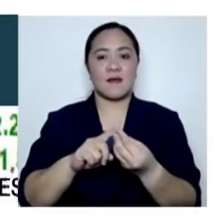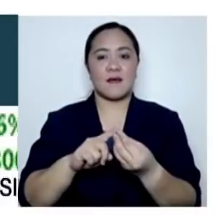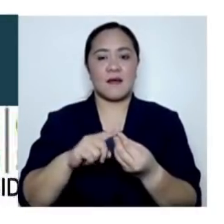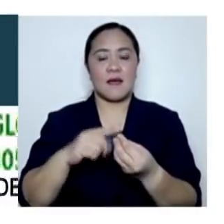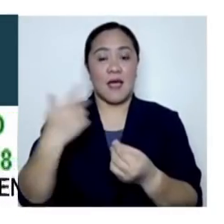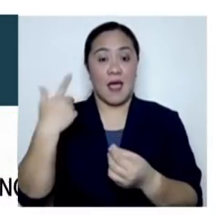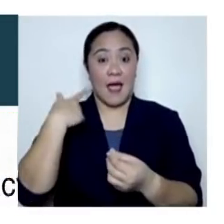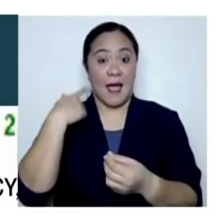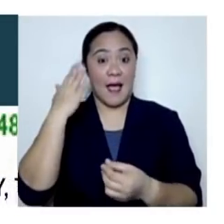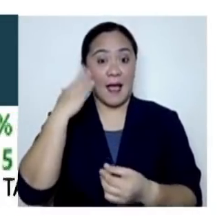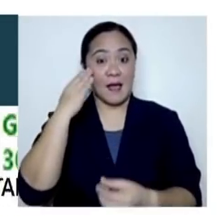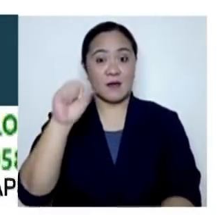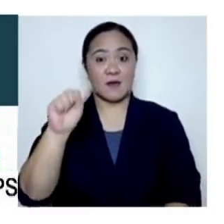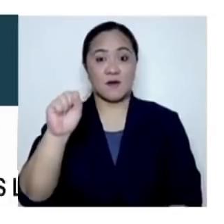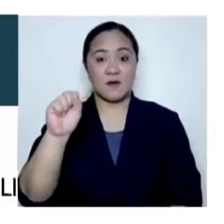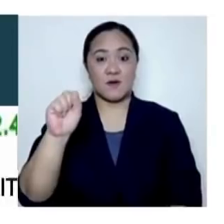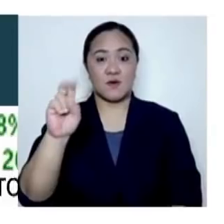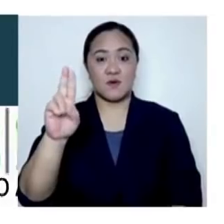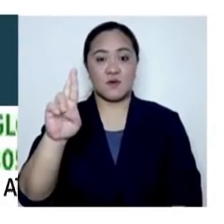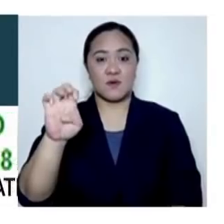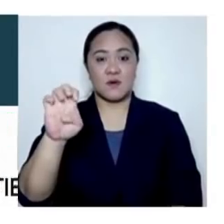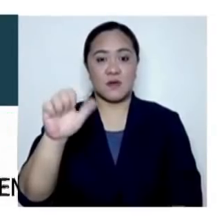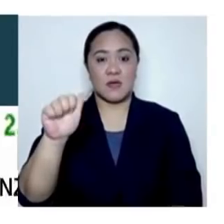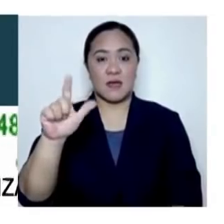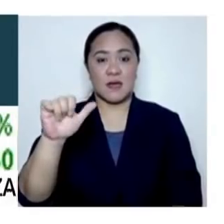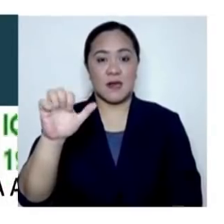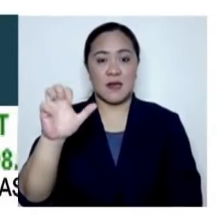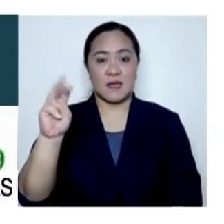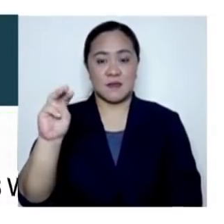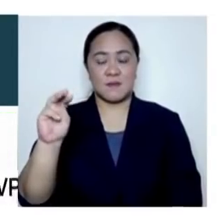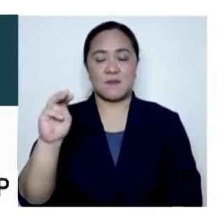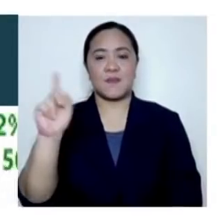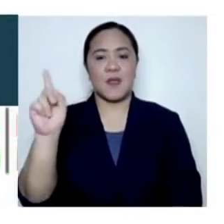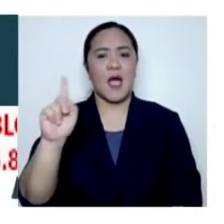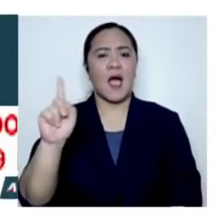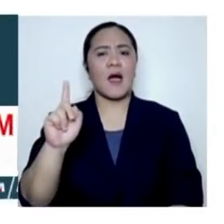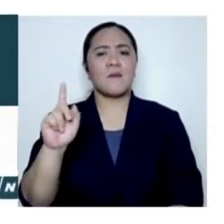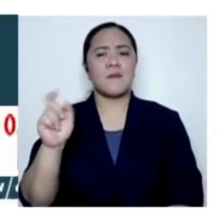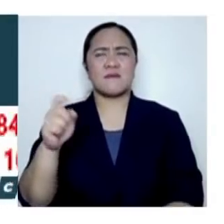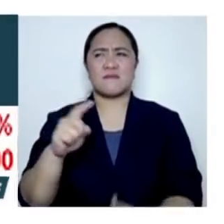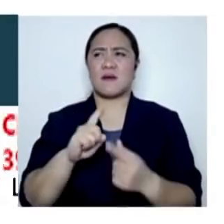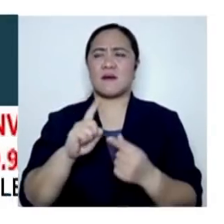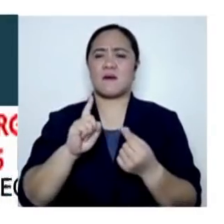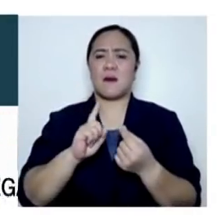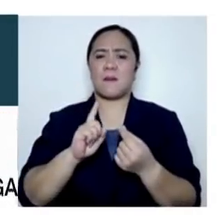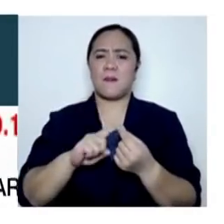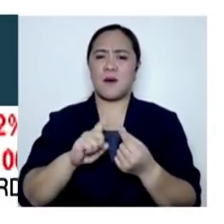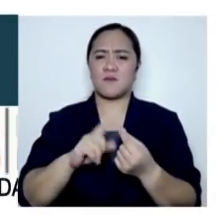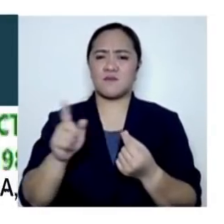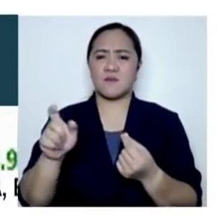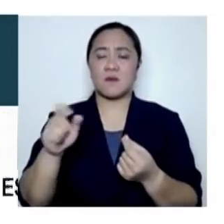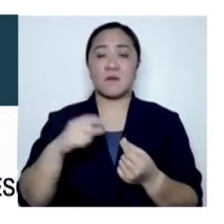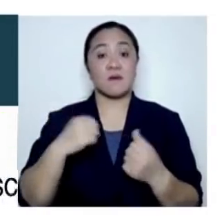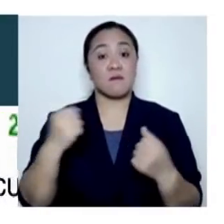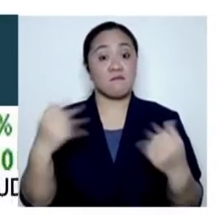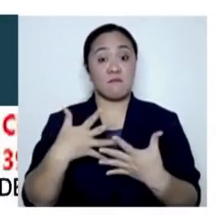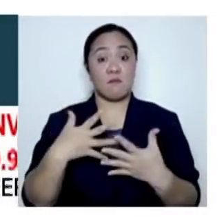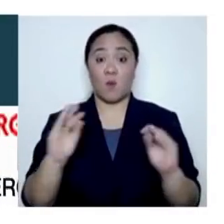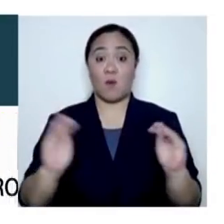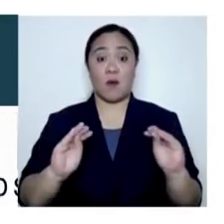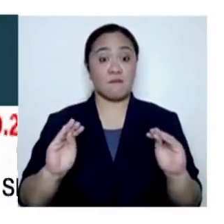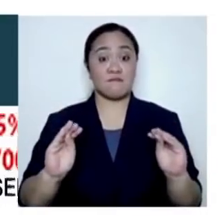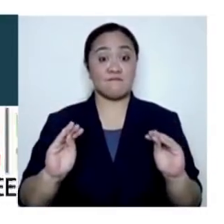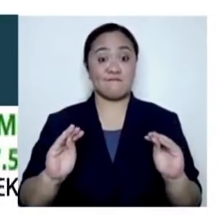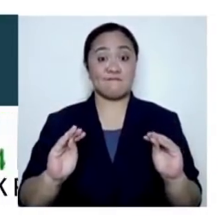nga parang iba yung dating eh. At saka po parang may dating po siya na walang takot. Yun